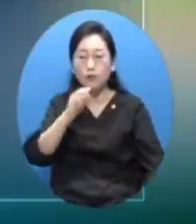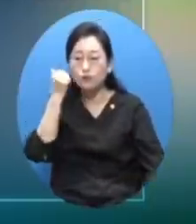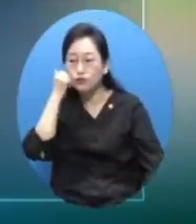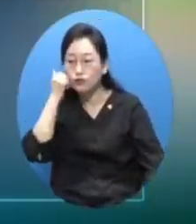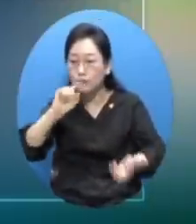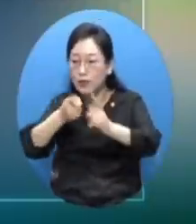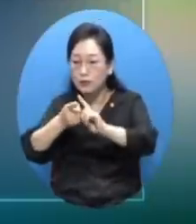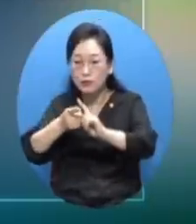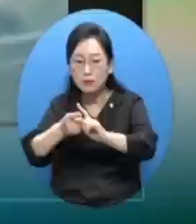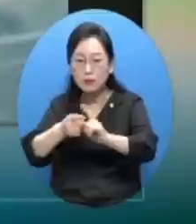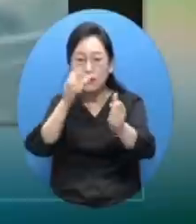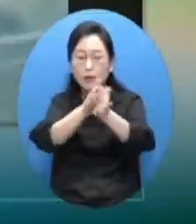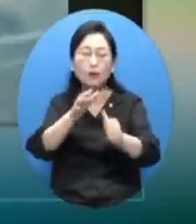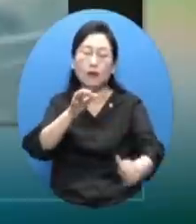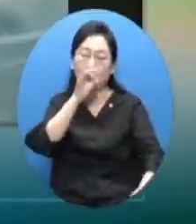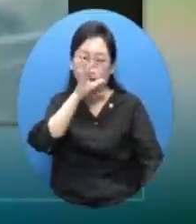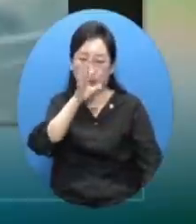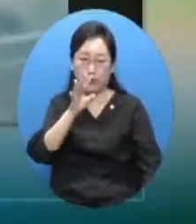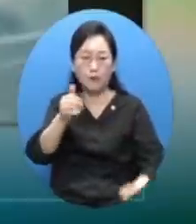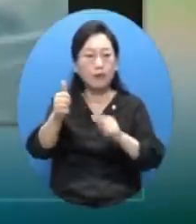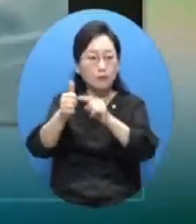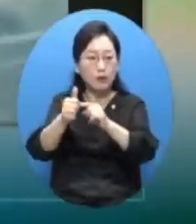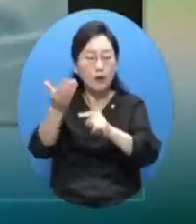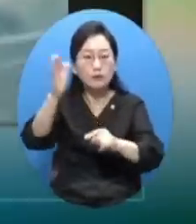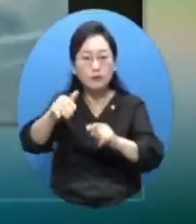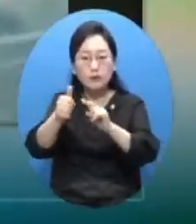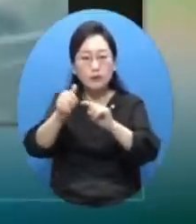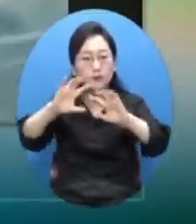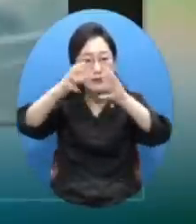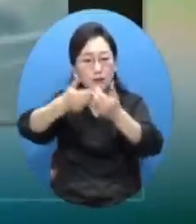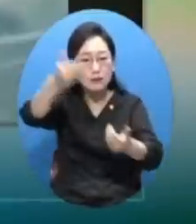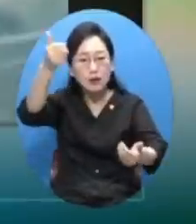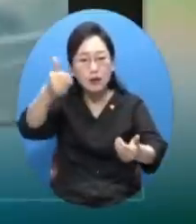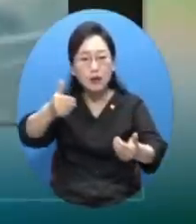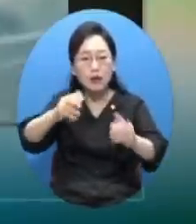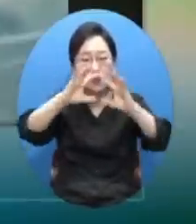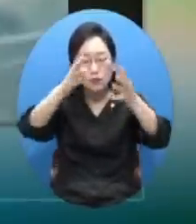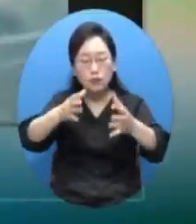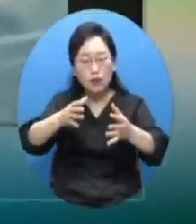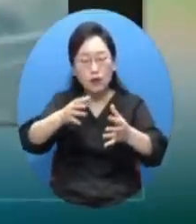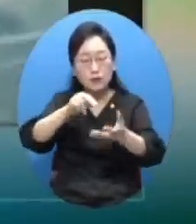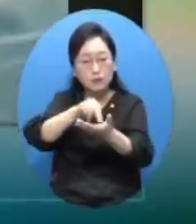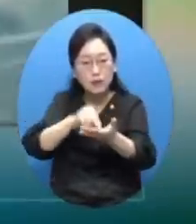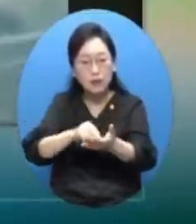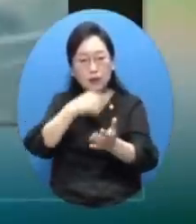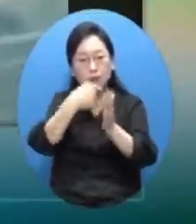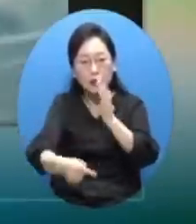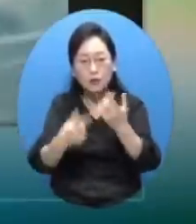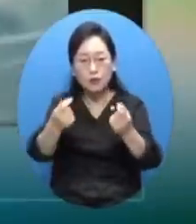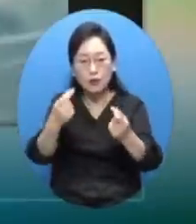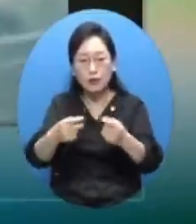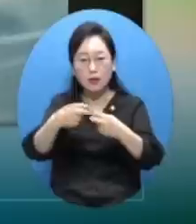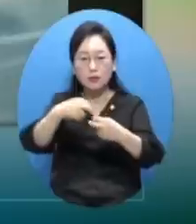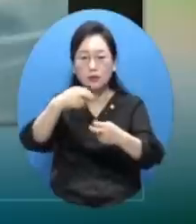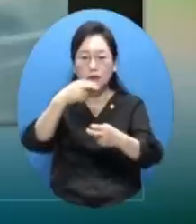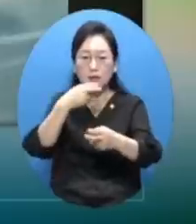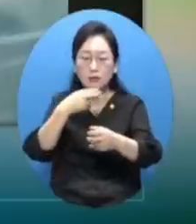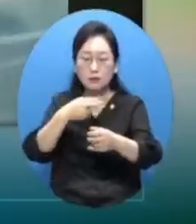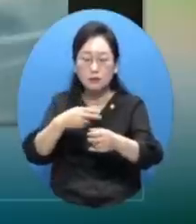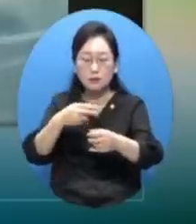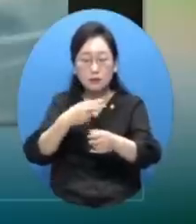얘기를 들었습니다. 이분이 세상을 떠나자 국가적인 큰 손실이다, 소중한 분을 잃어버렸다, 의료계 큰 별이